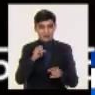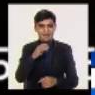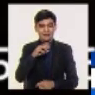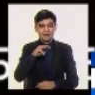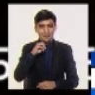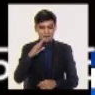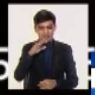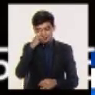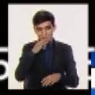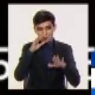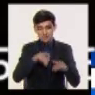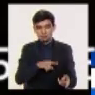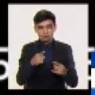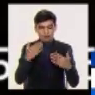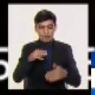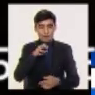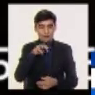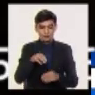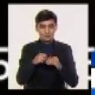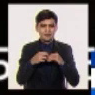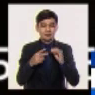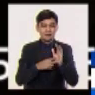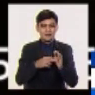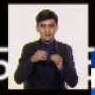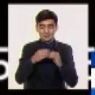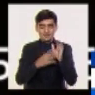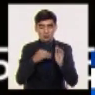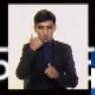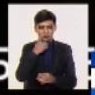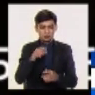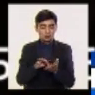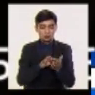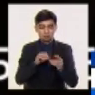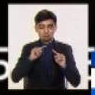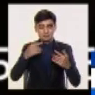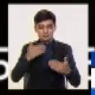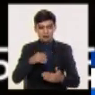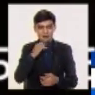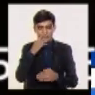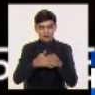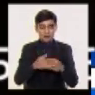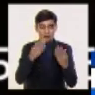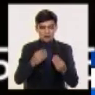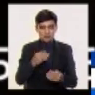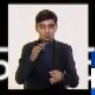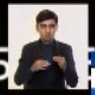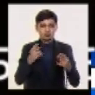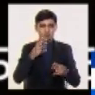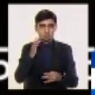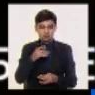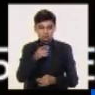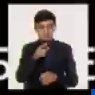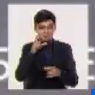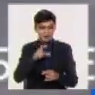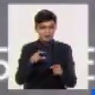в Казахстан. Он вернулся в марте 2019 года, его сразу арестовали. В ближайшие дни суд должен огласить приговор